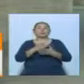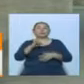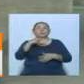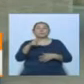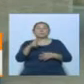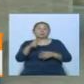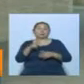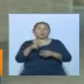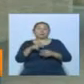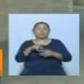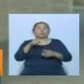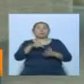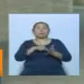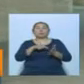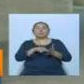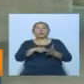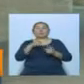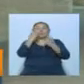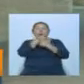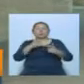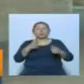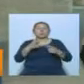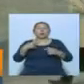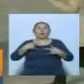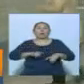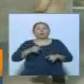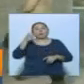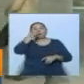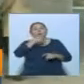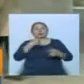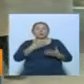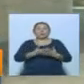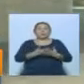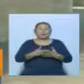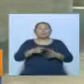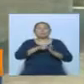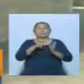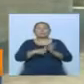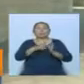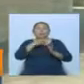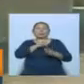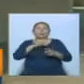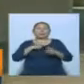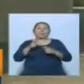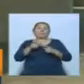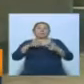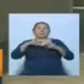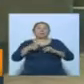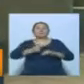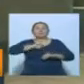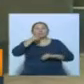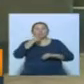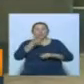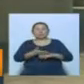удостоверения личности. На ней будет указана информация о годе рождения. После достижения 18-летнего возраста карта автоматически меняется на взрослую.